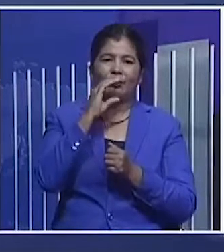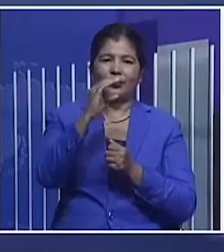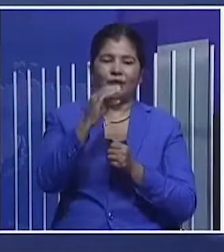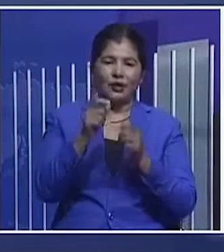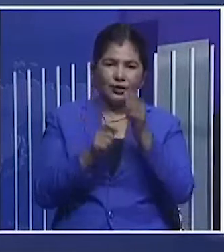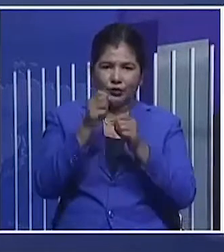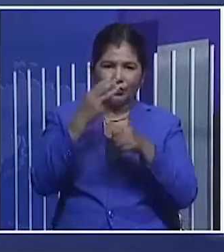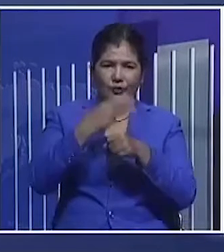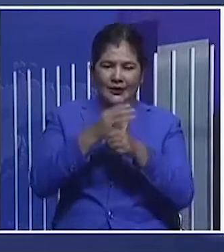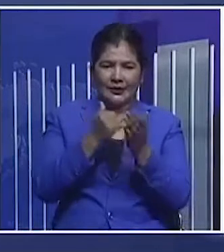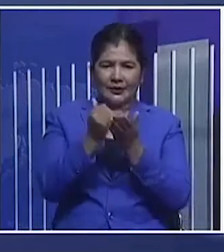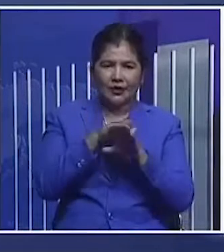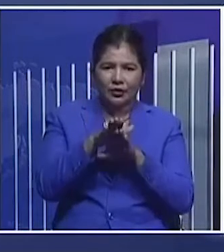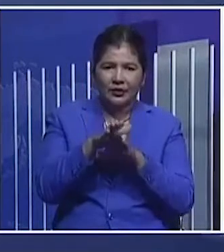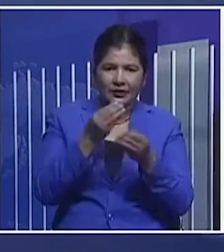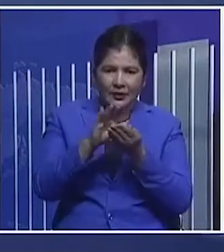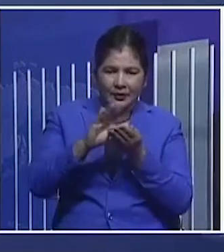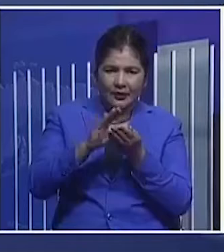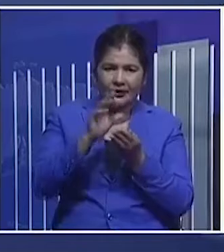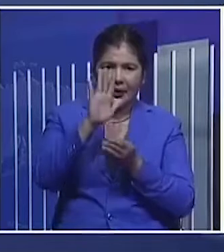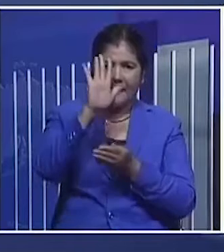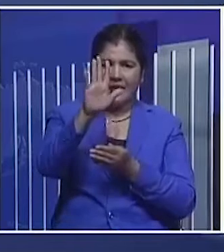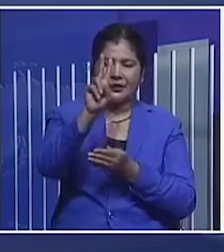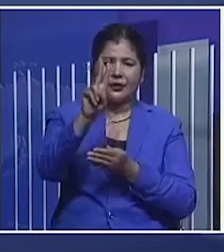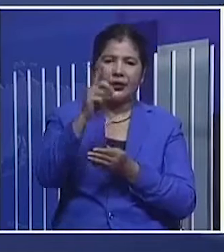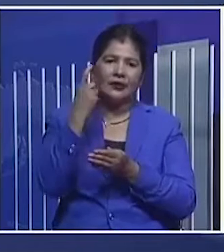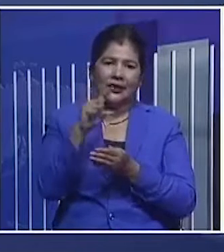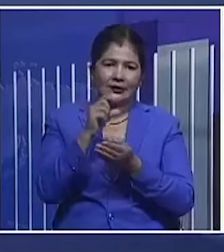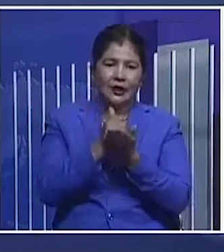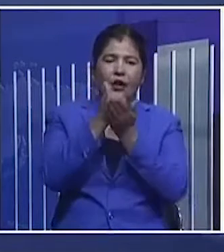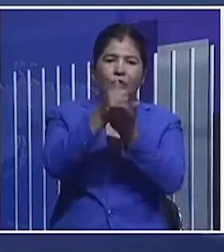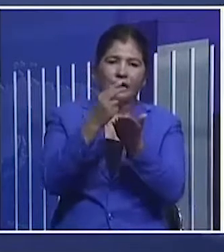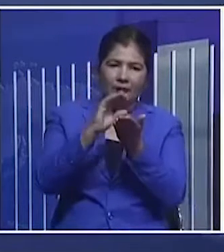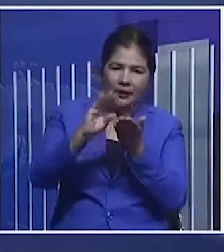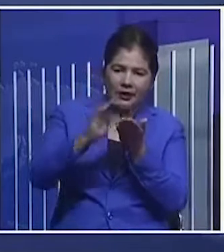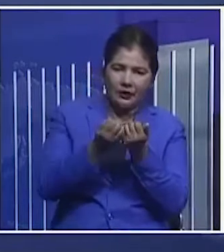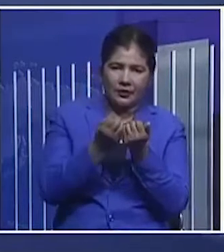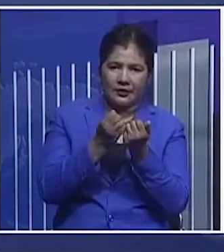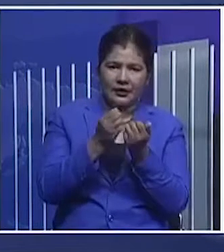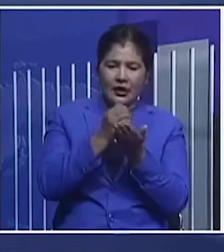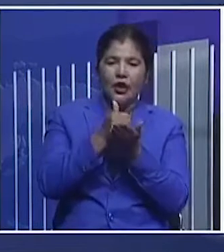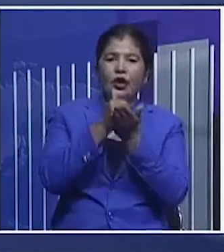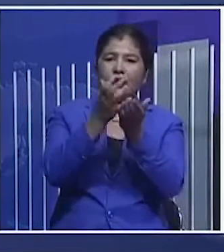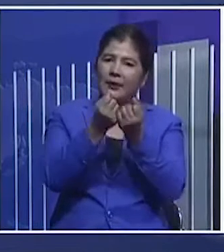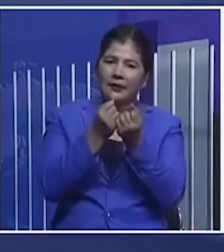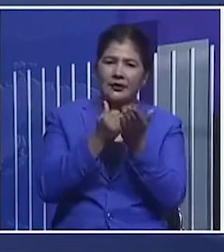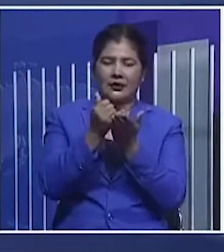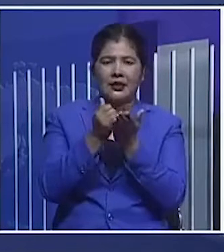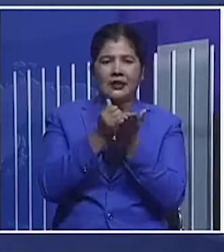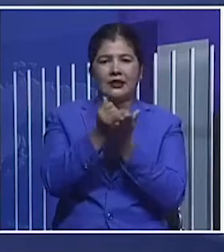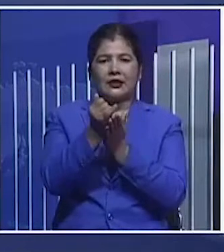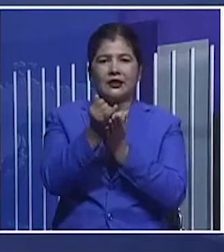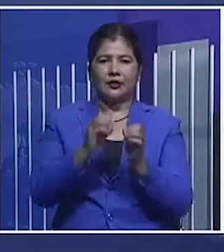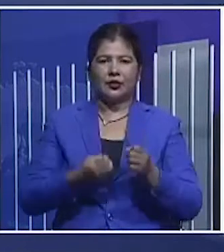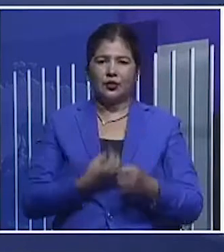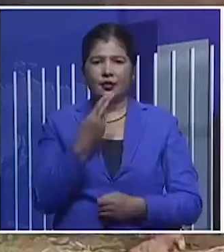किसानहरूलाई बिक्रीको आधारमा झण्डी 52 लाख रूपियाँ अनुदान वितरण गरिएको हो। अनुदान पाएपछि किसानहरू पनि उत्साहित